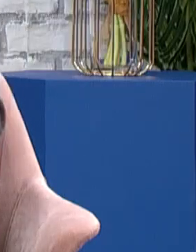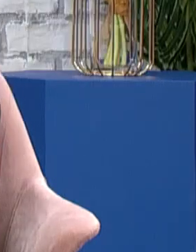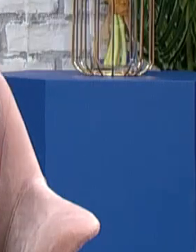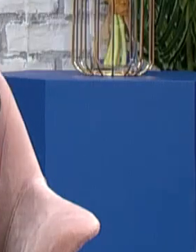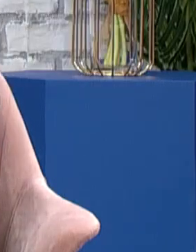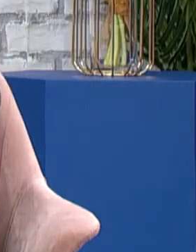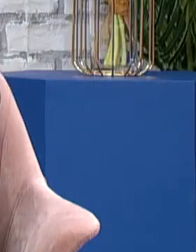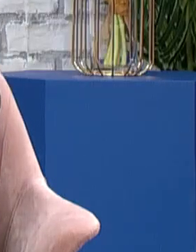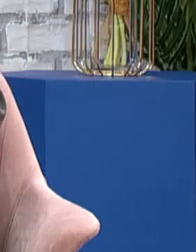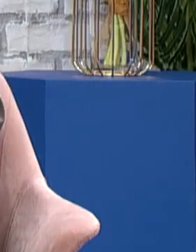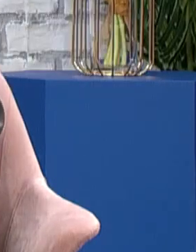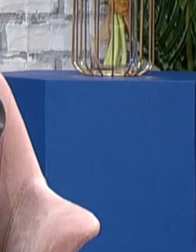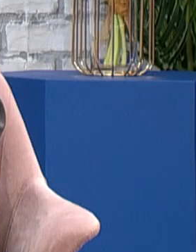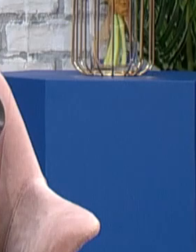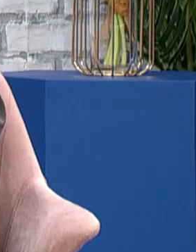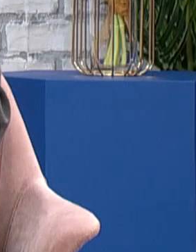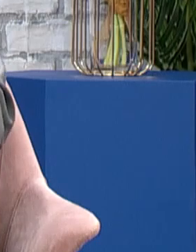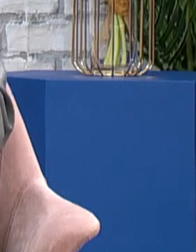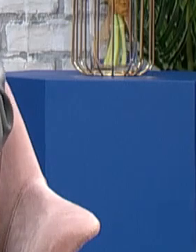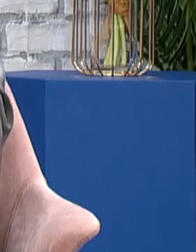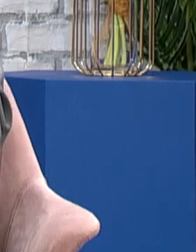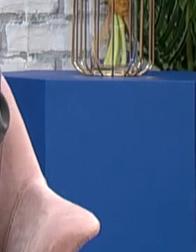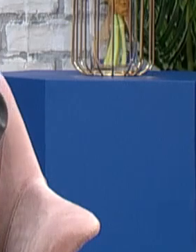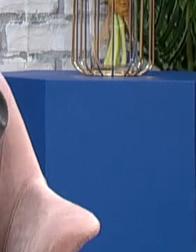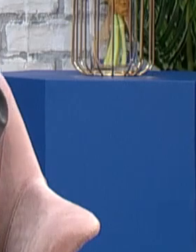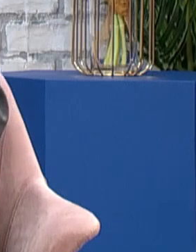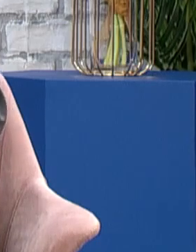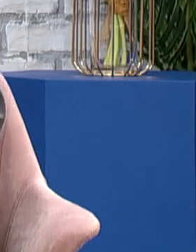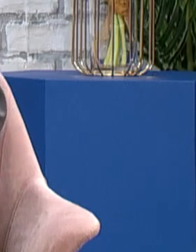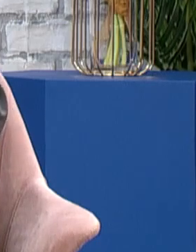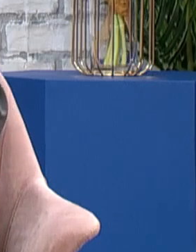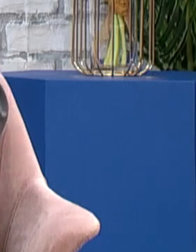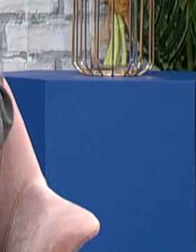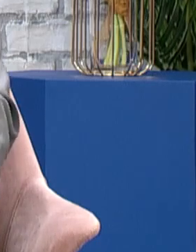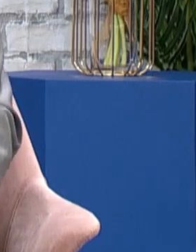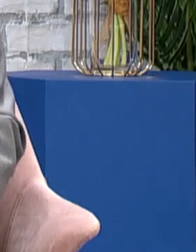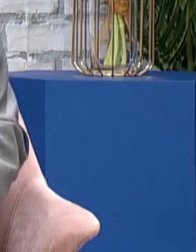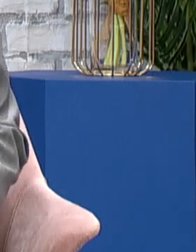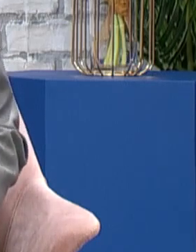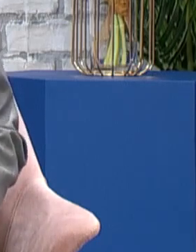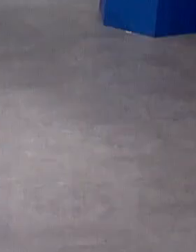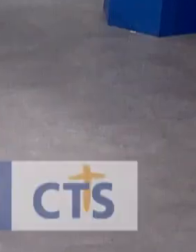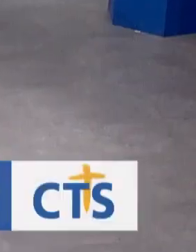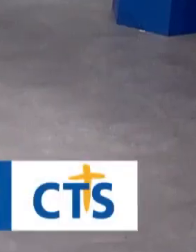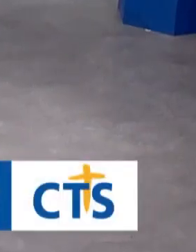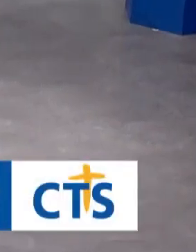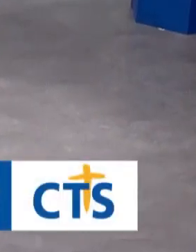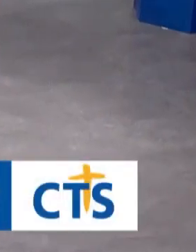CTS와 함께 평안하게 보내시고 저희는 다음 시간에 다시 뵙겠습니다. 안녕히 계십시오.